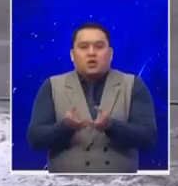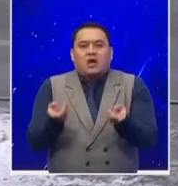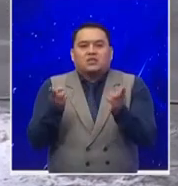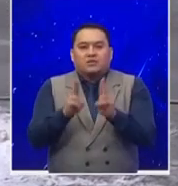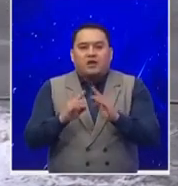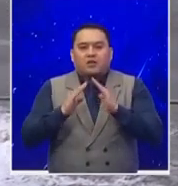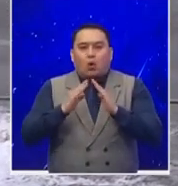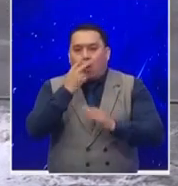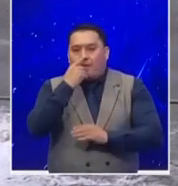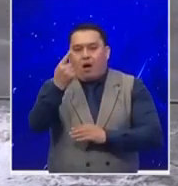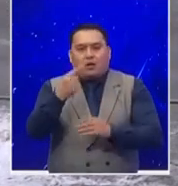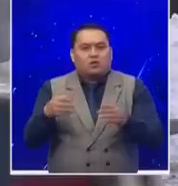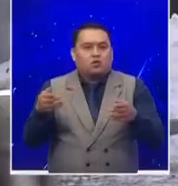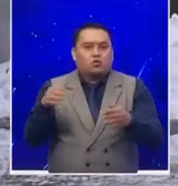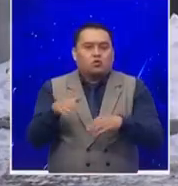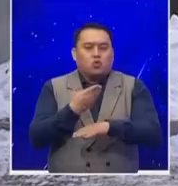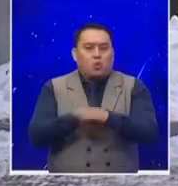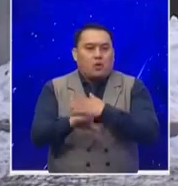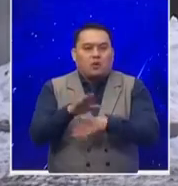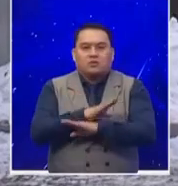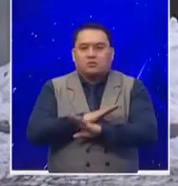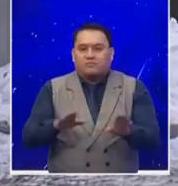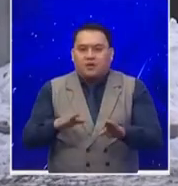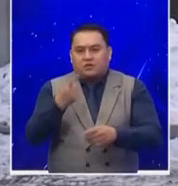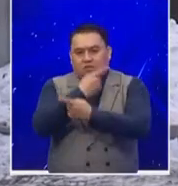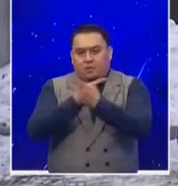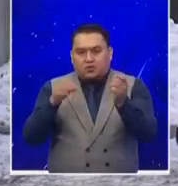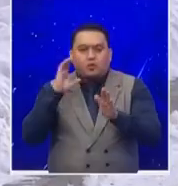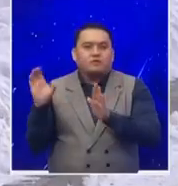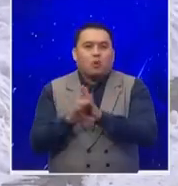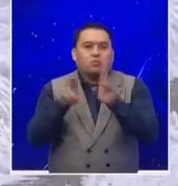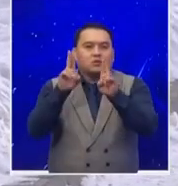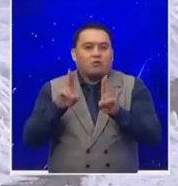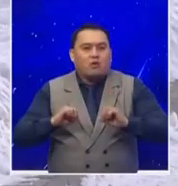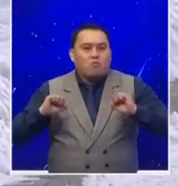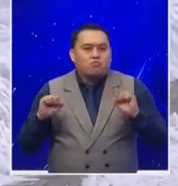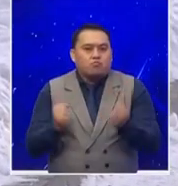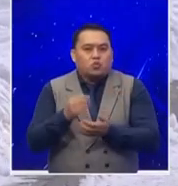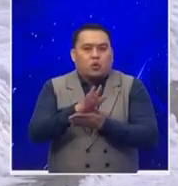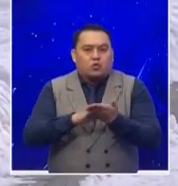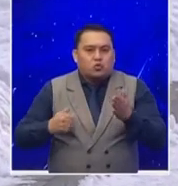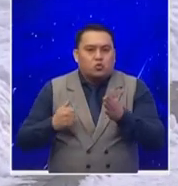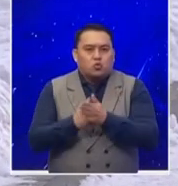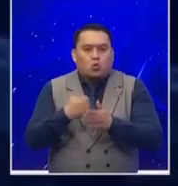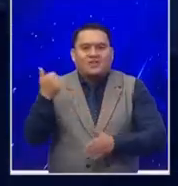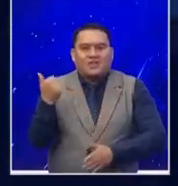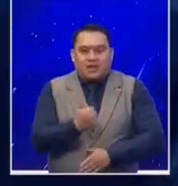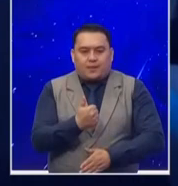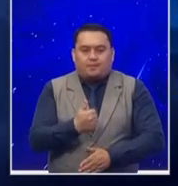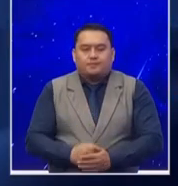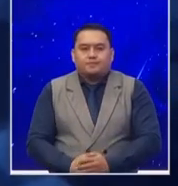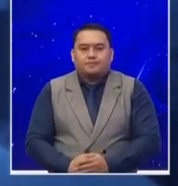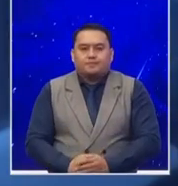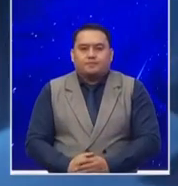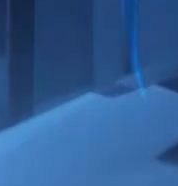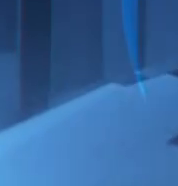на дальние расстояния и не пренебрегать СМС-оповещениями. По прогнозам, морозы продлятся до конца недели. Пана